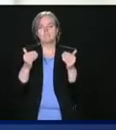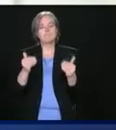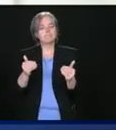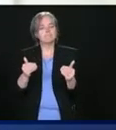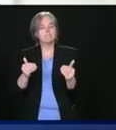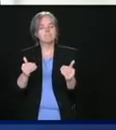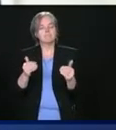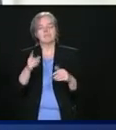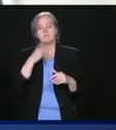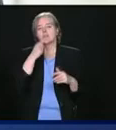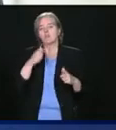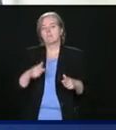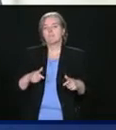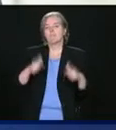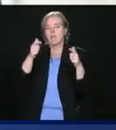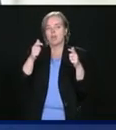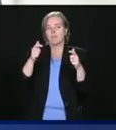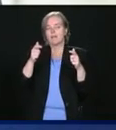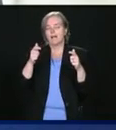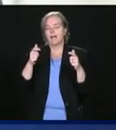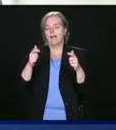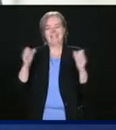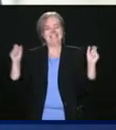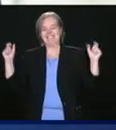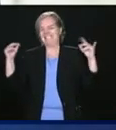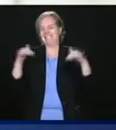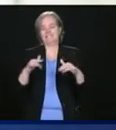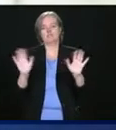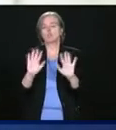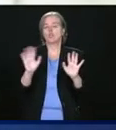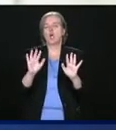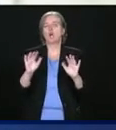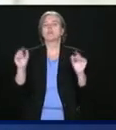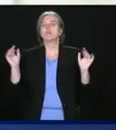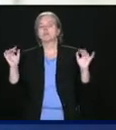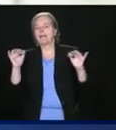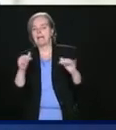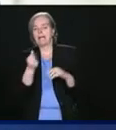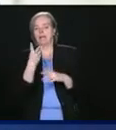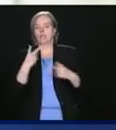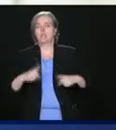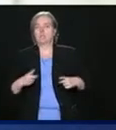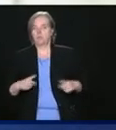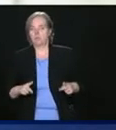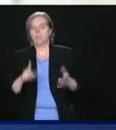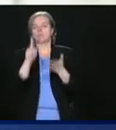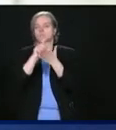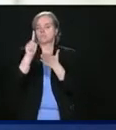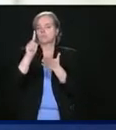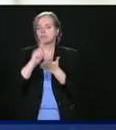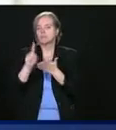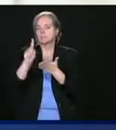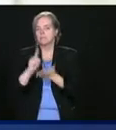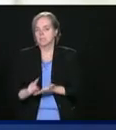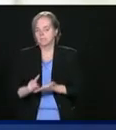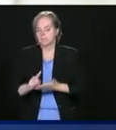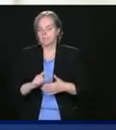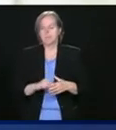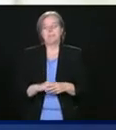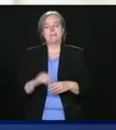avoir un Parlement qui revient de façon limitée à chaque semaine. Mais il y a un parti qui veut